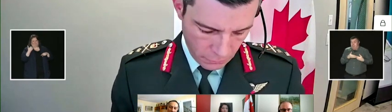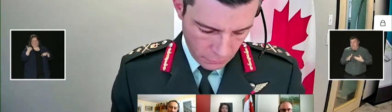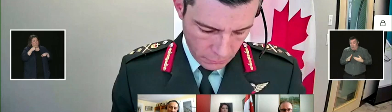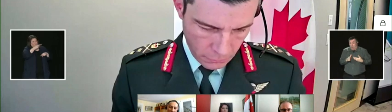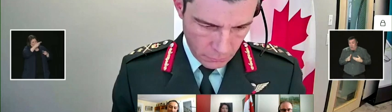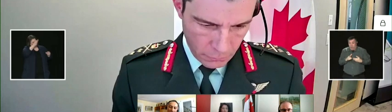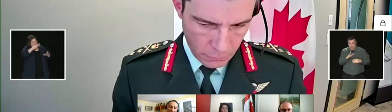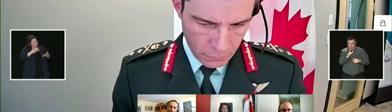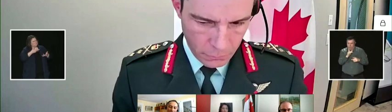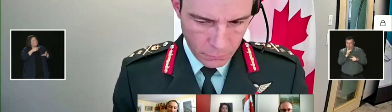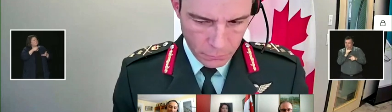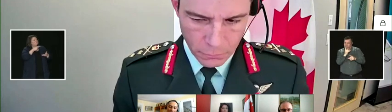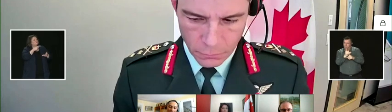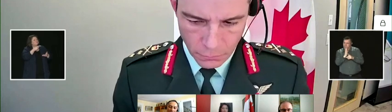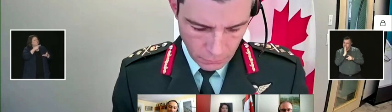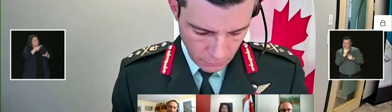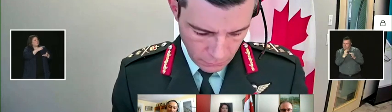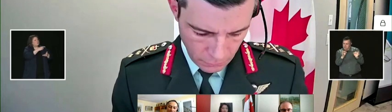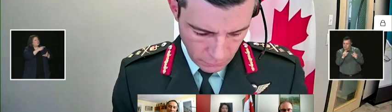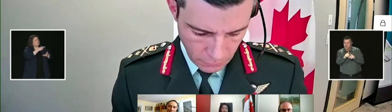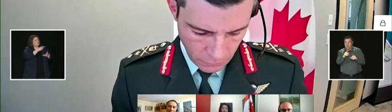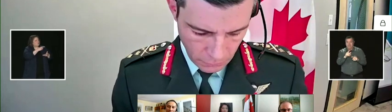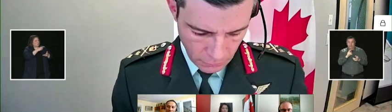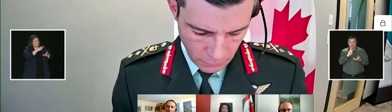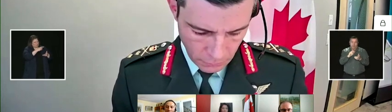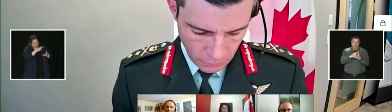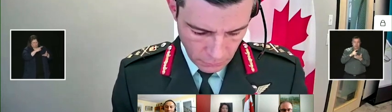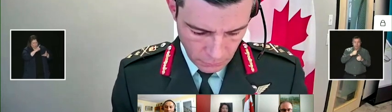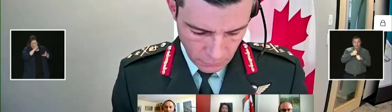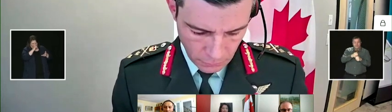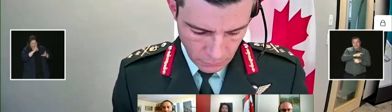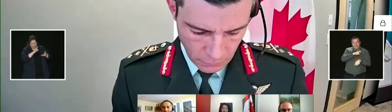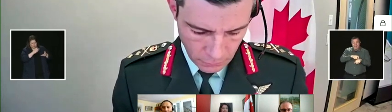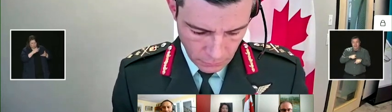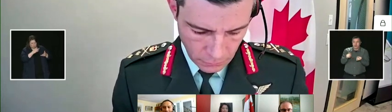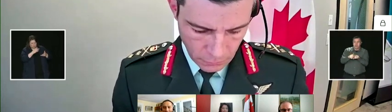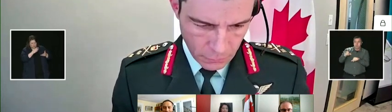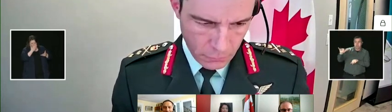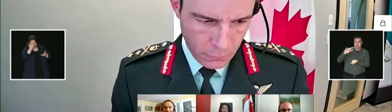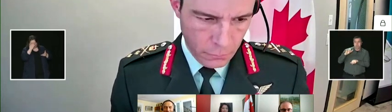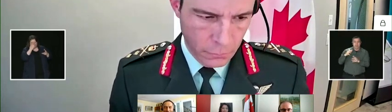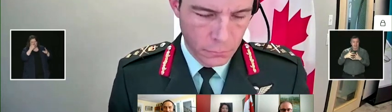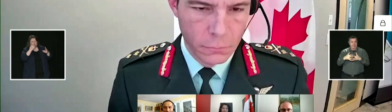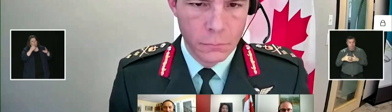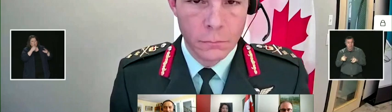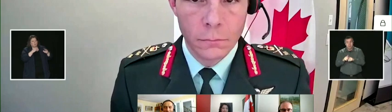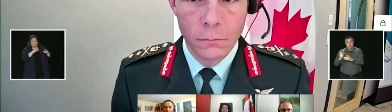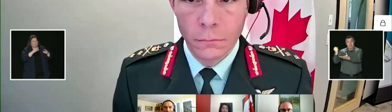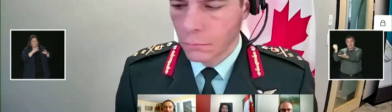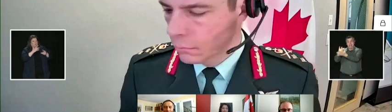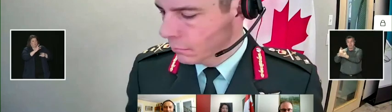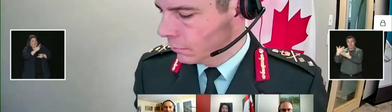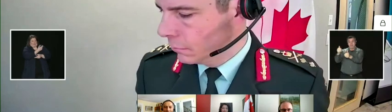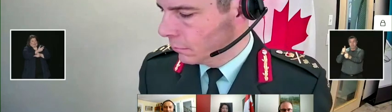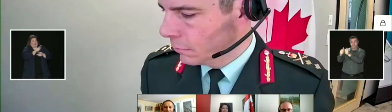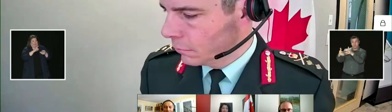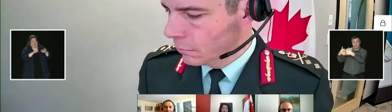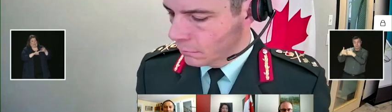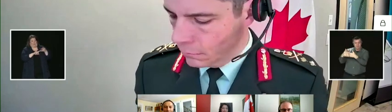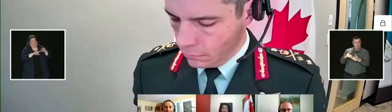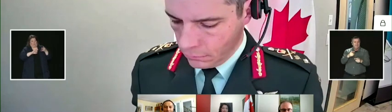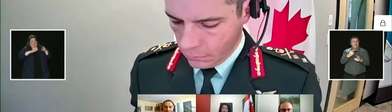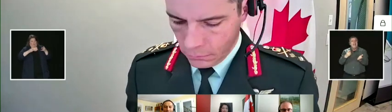décision très bientôt. Je pense que c'était vos mots, qui serait selon un échéancier semblable à celui des États-Unis. Donc, comme ça a été approuvé aux